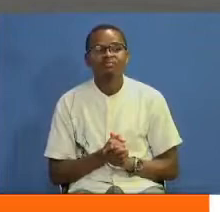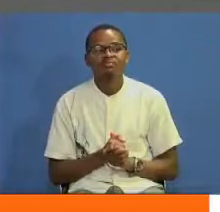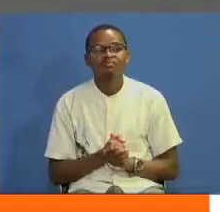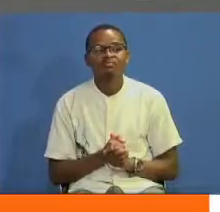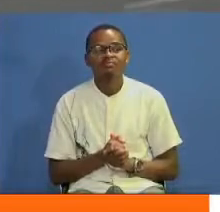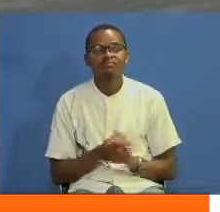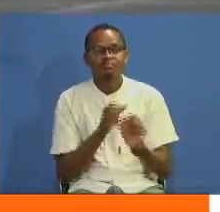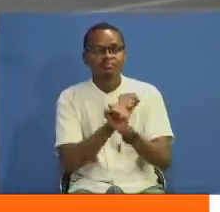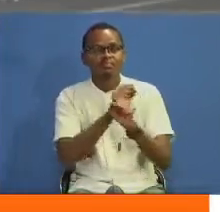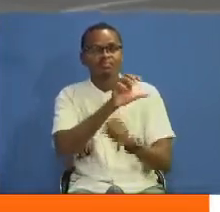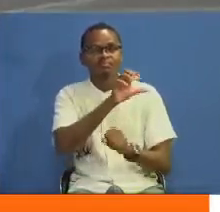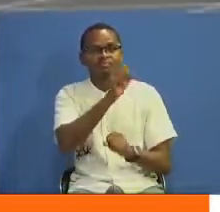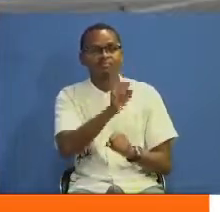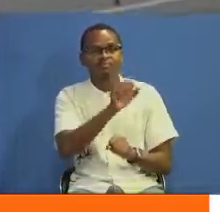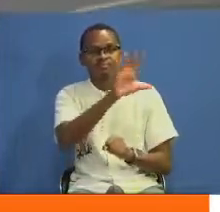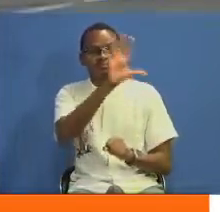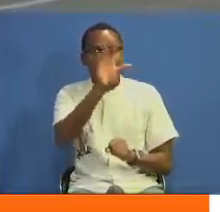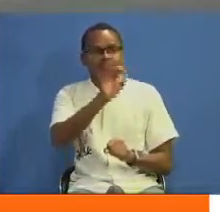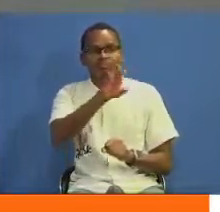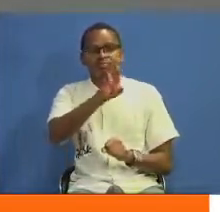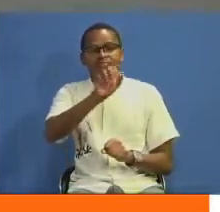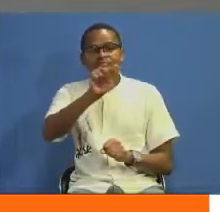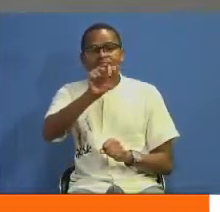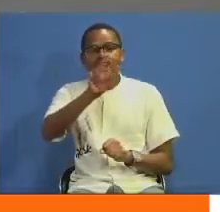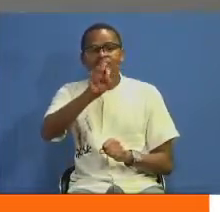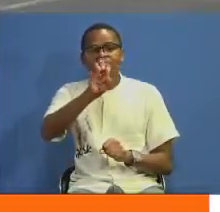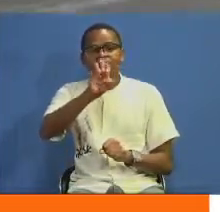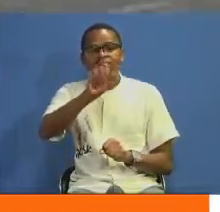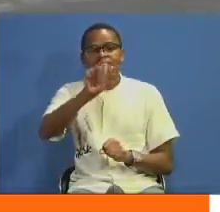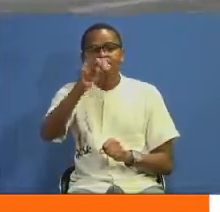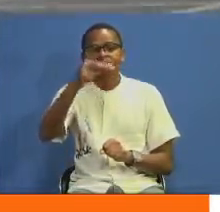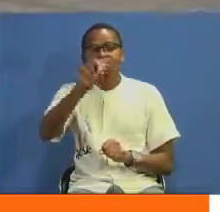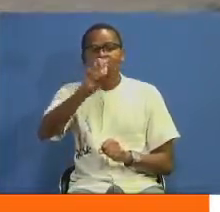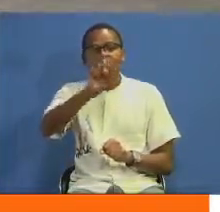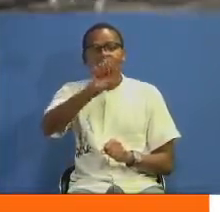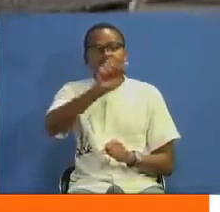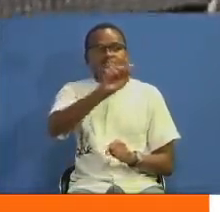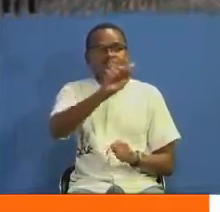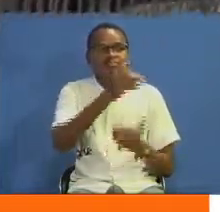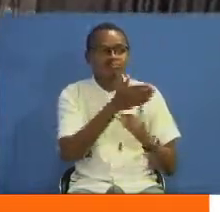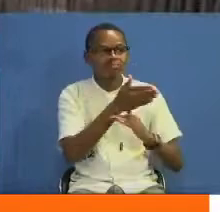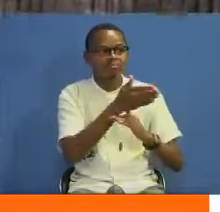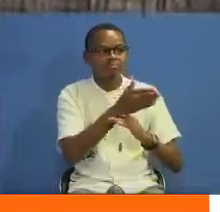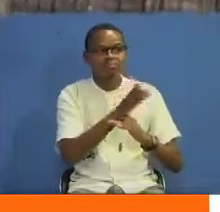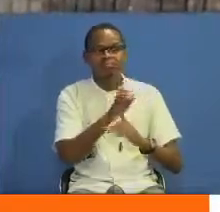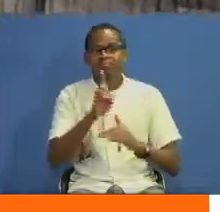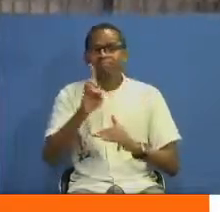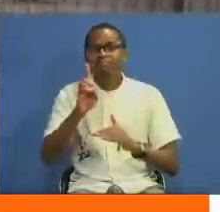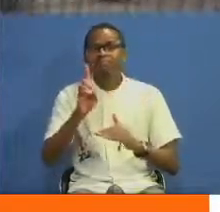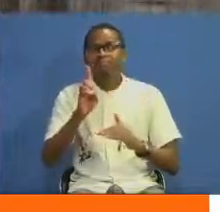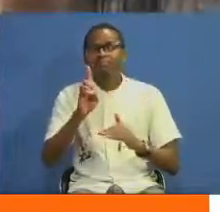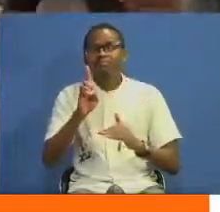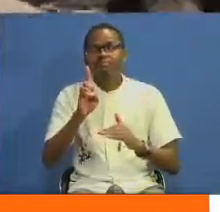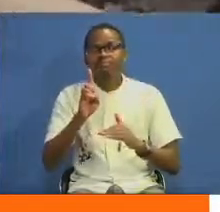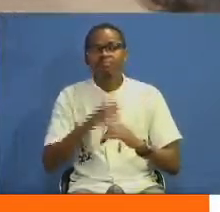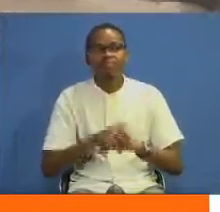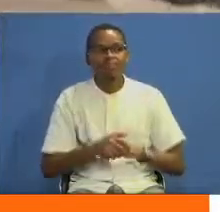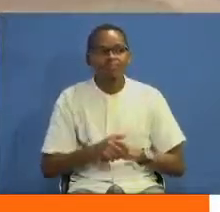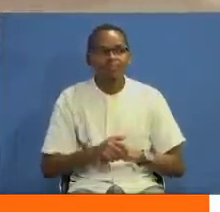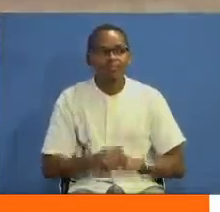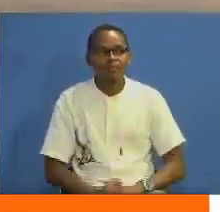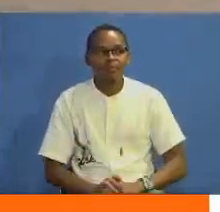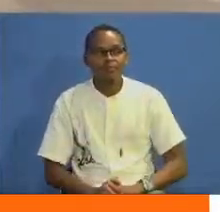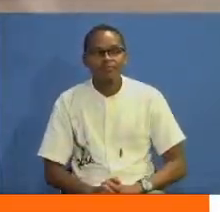Rais wa Afrika Kusini Cyril Ramaphosa amedai uporaji na vurugu mbaya ambazo zimetikisa inchi hiyo kwa kipindi cha wiki